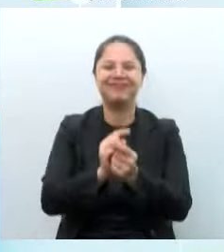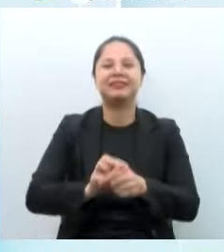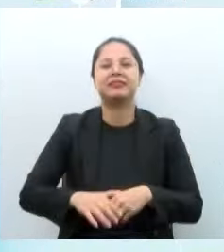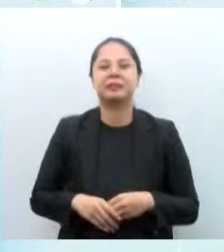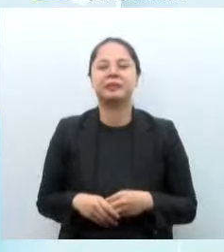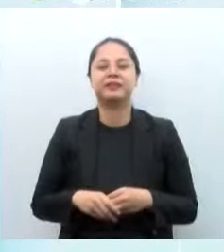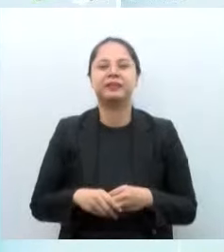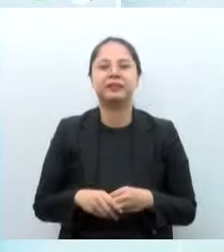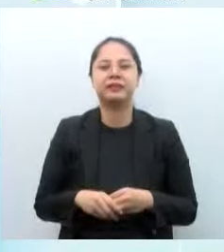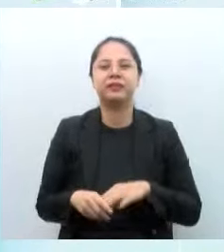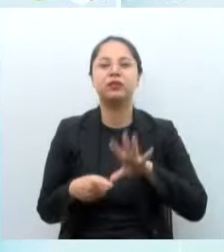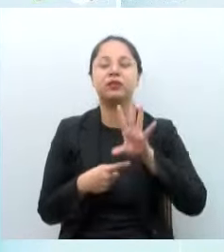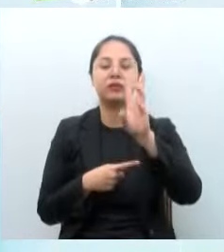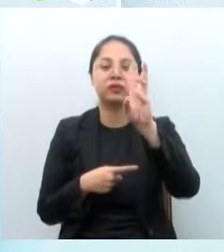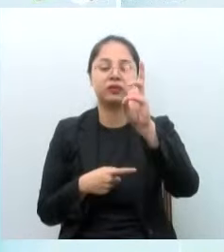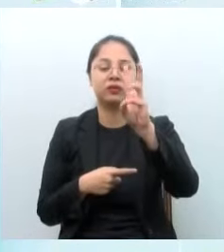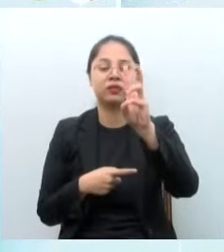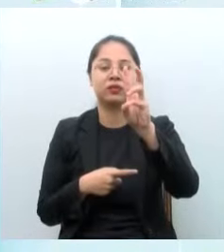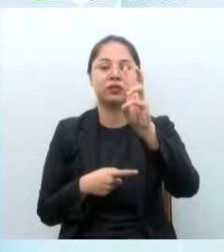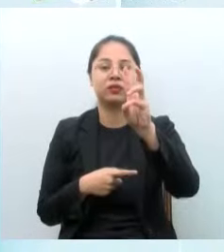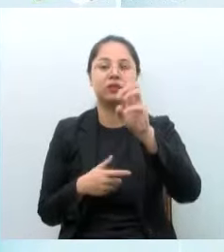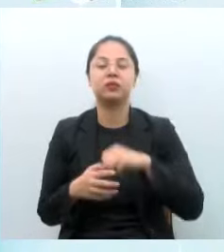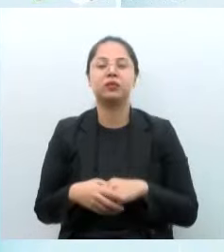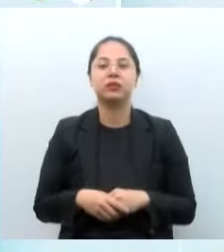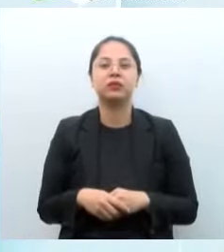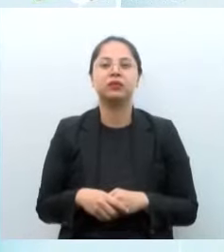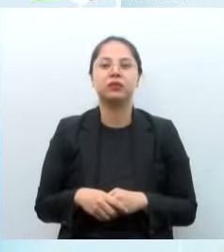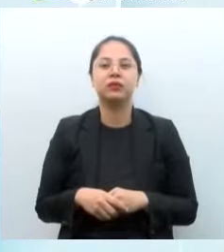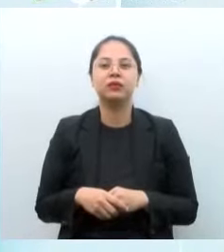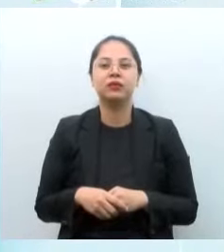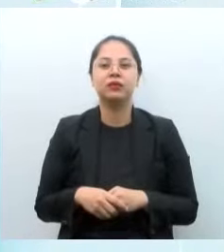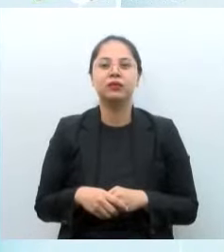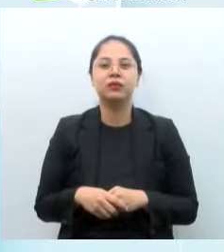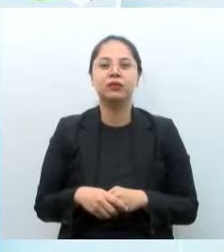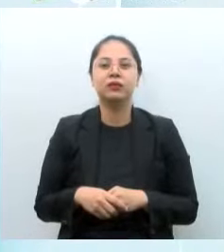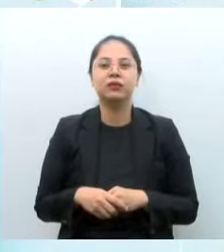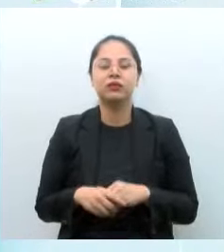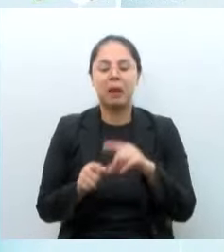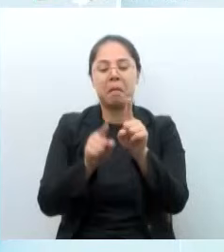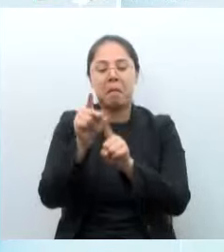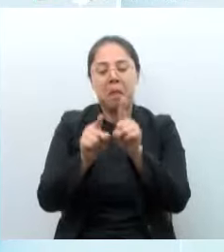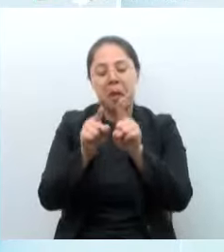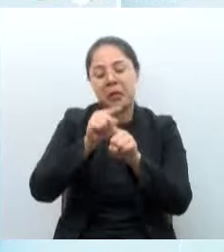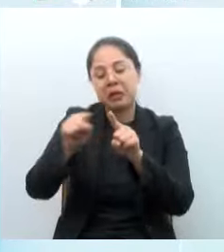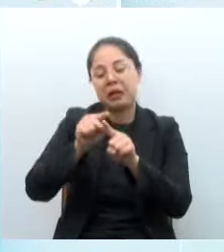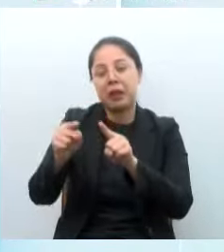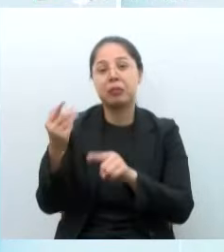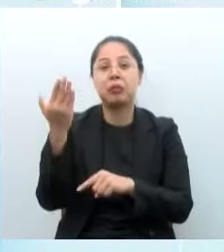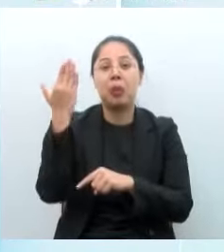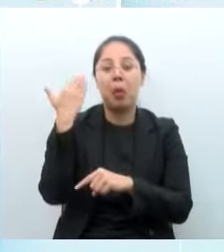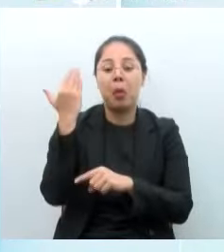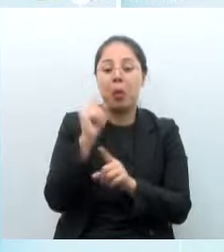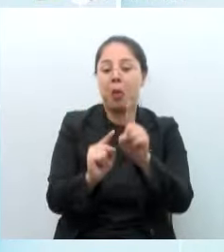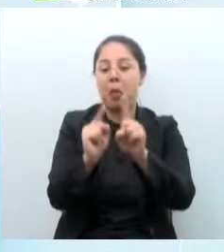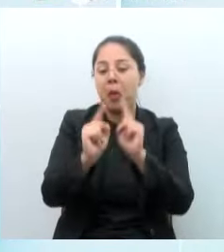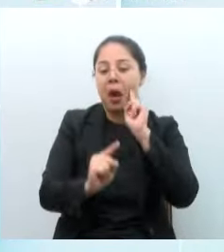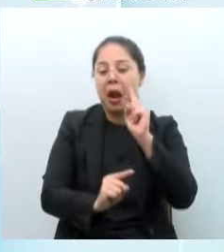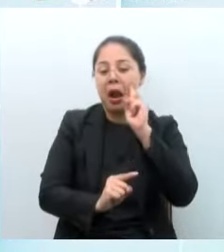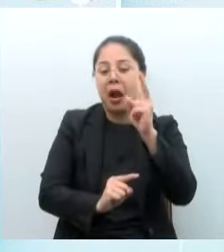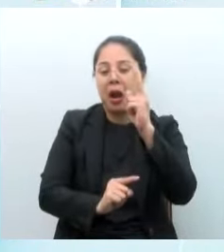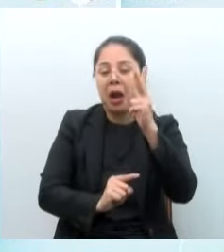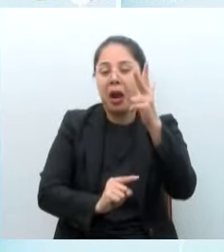ก็คือลดนะครับการความถี่ในการติดตามนะครับจากเดิมที่เราเคยอาจจะติดตาม3ครั้ง4ครั้ง